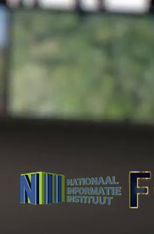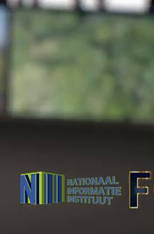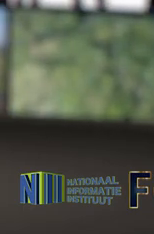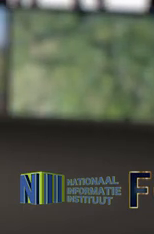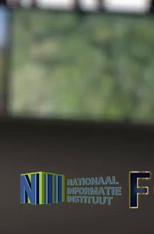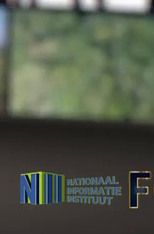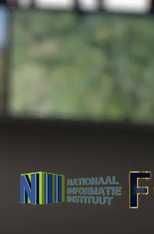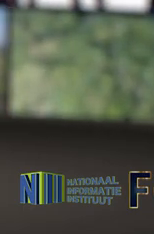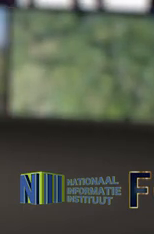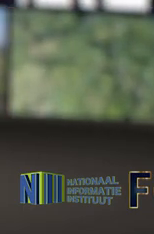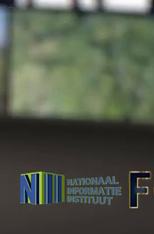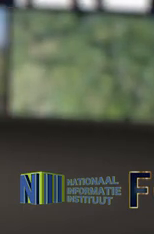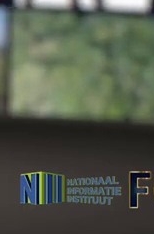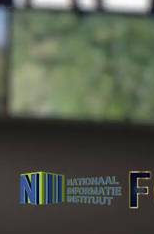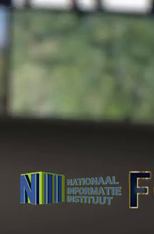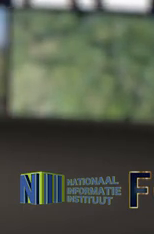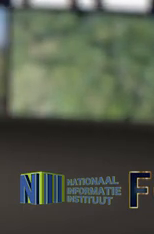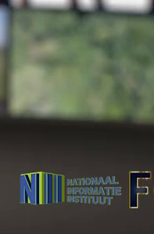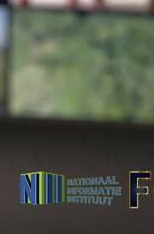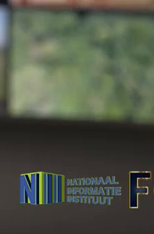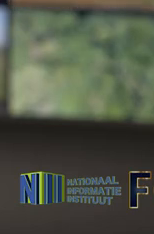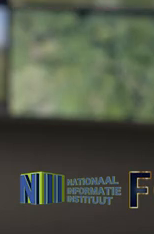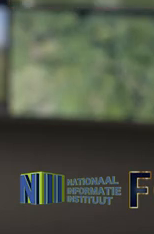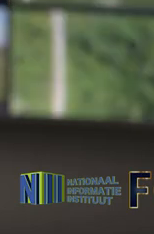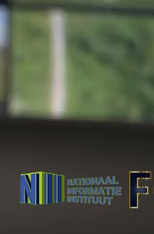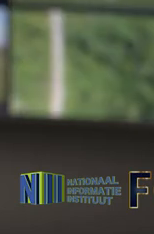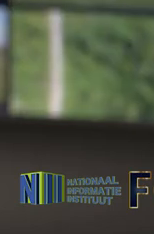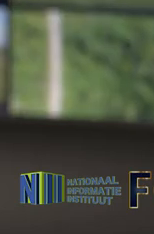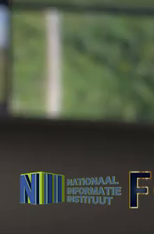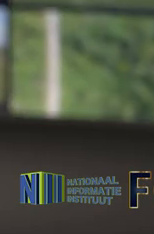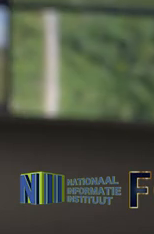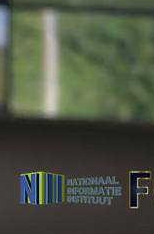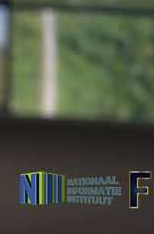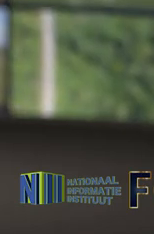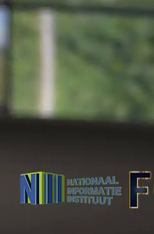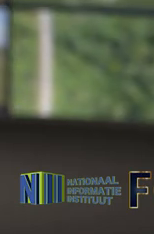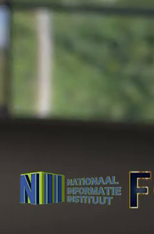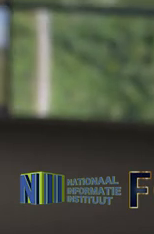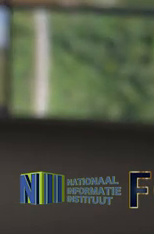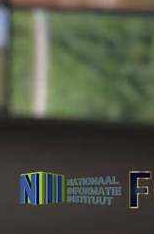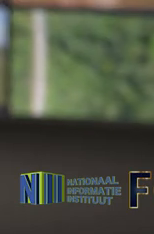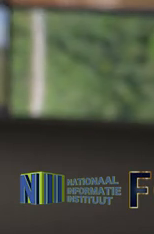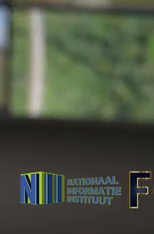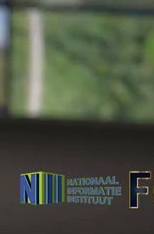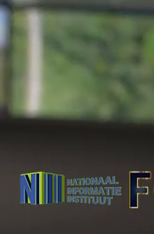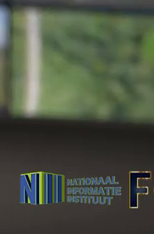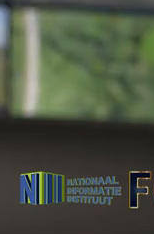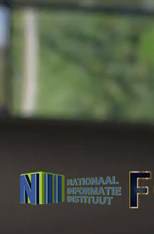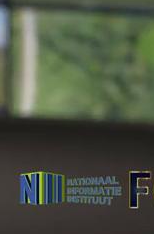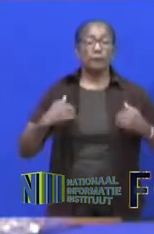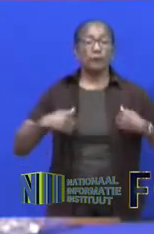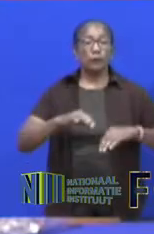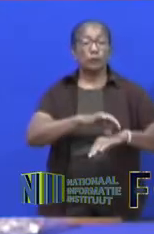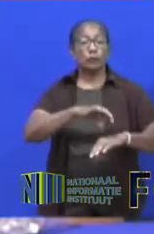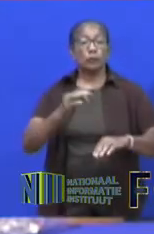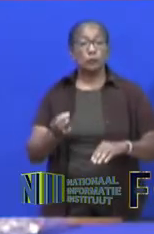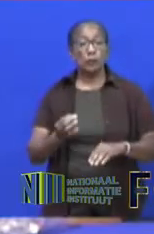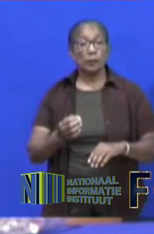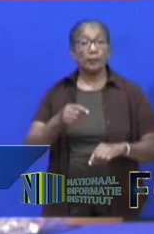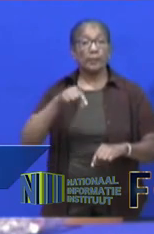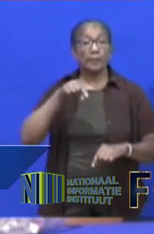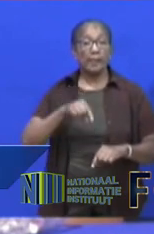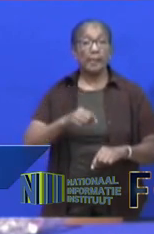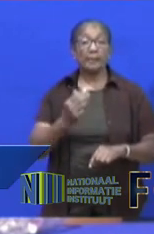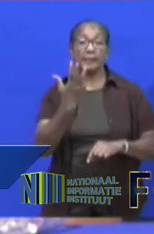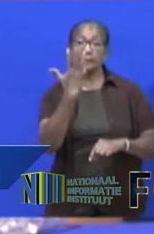voorkomen. Kijkt u mee naar het verslag van de persconferentie welke het team vandaag heeft gehouden. Er is een